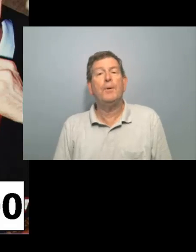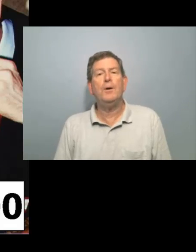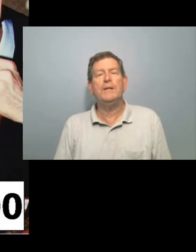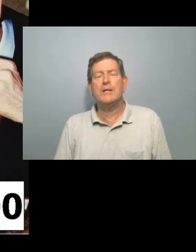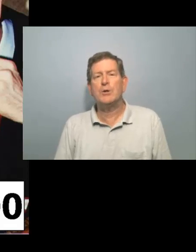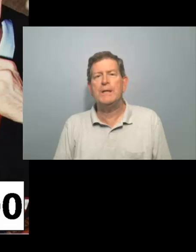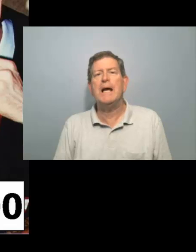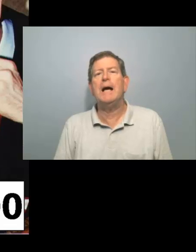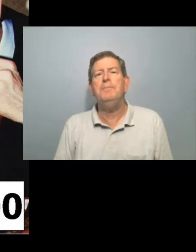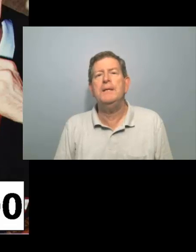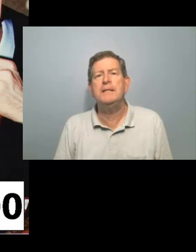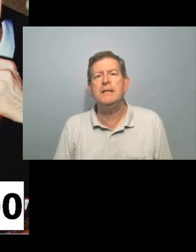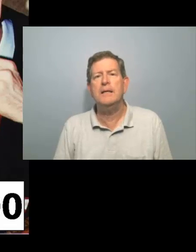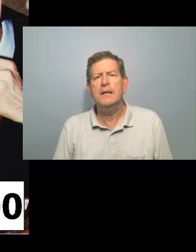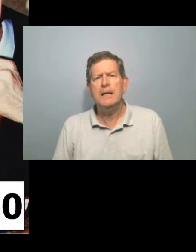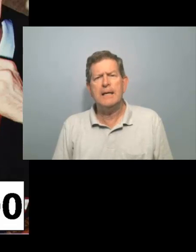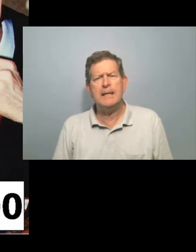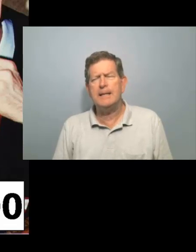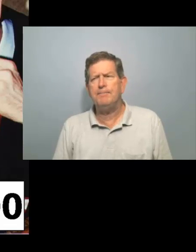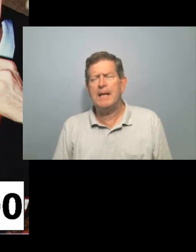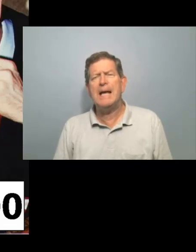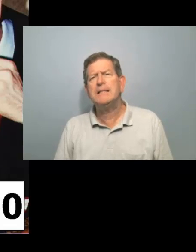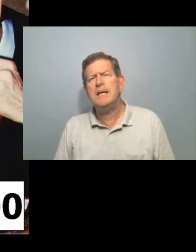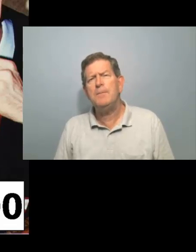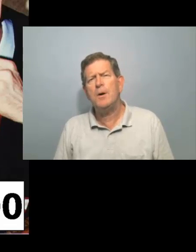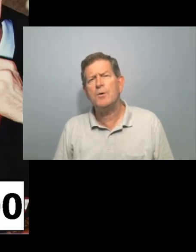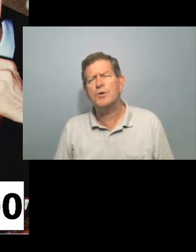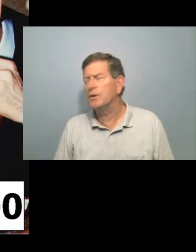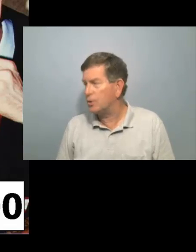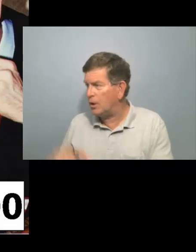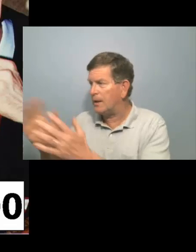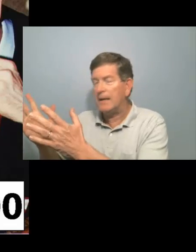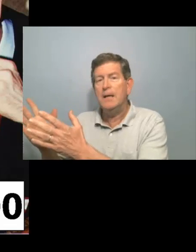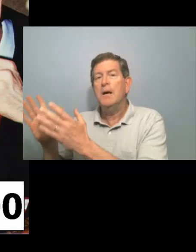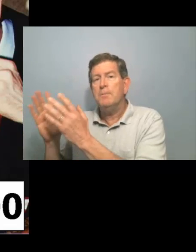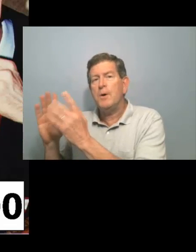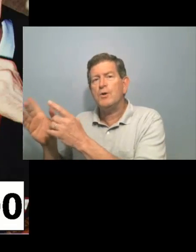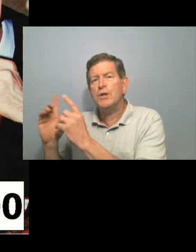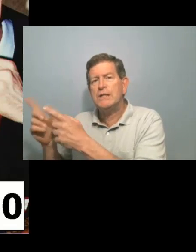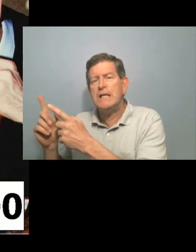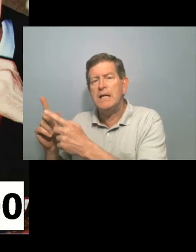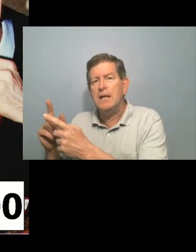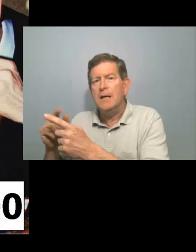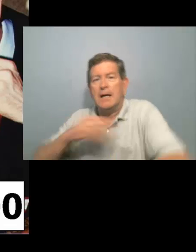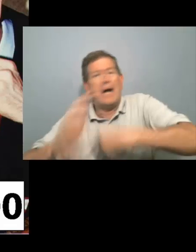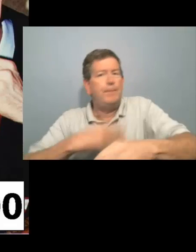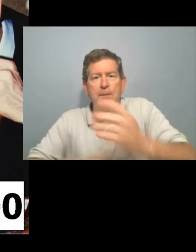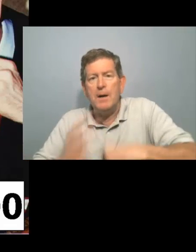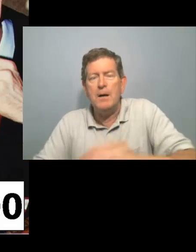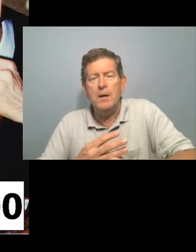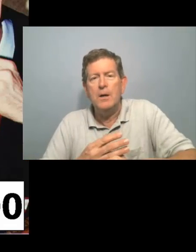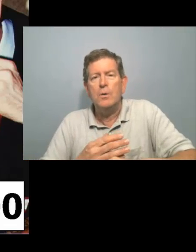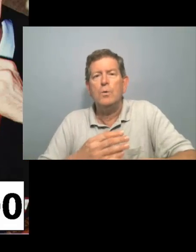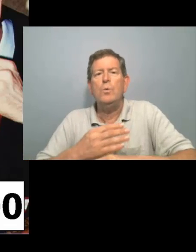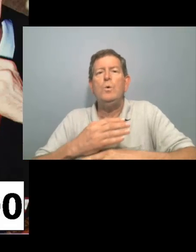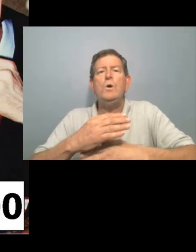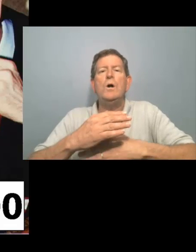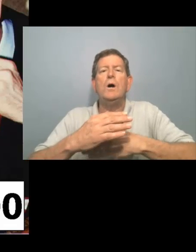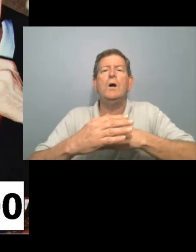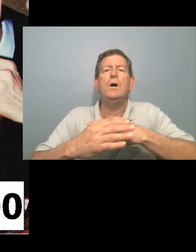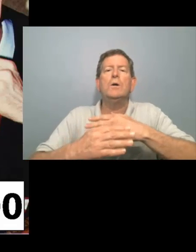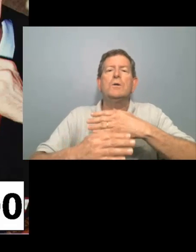Voilà, il prend le déjeuner à midi. Et est-ce qu'il mange, John, hein, mange-t-il rapidement